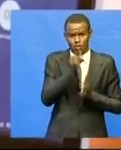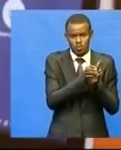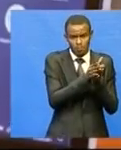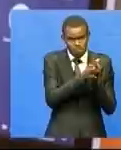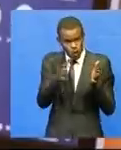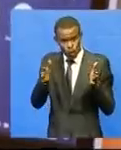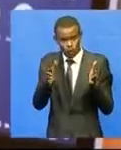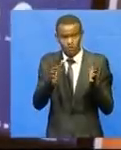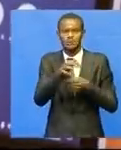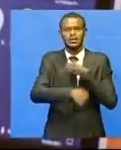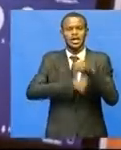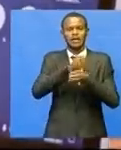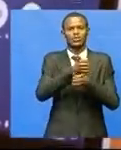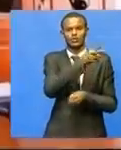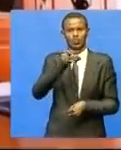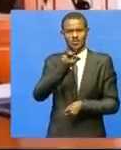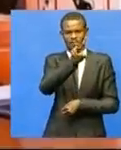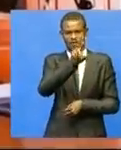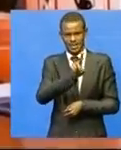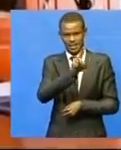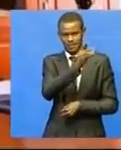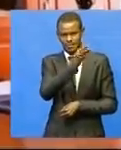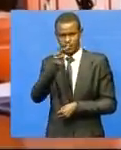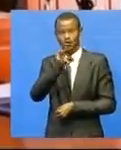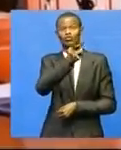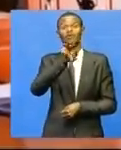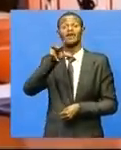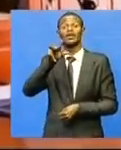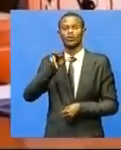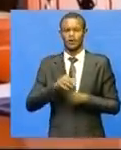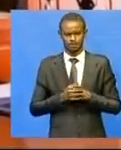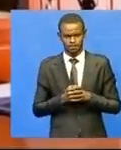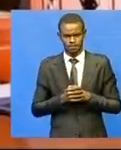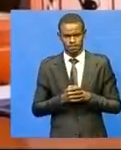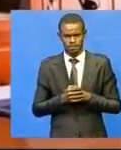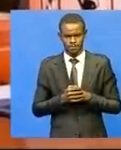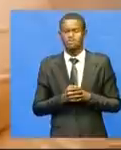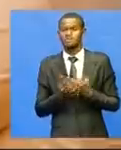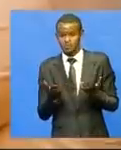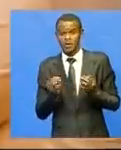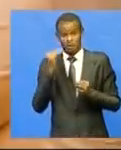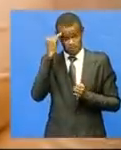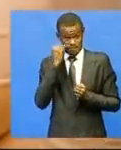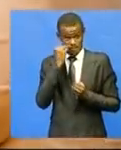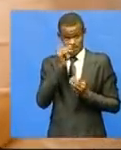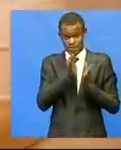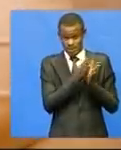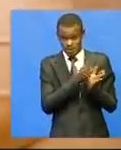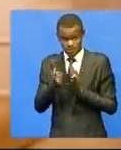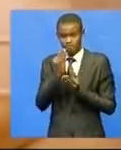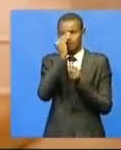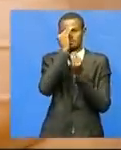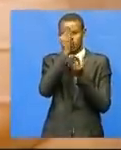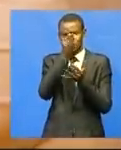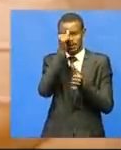de 2021 en 2023. Après avoir rappelé l'importance de cette initiative, il a relevé